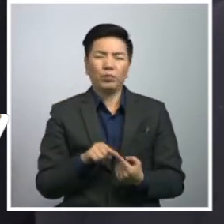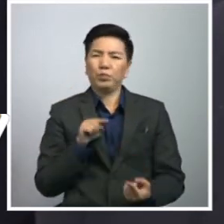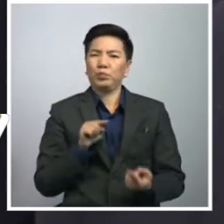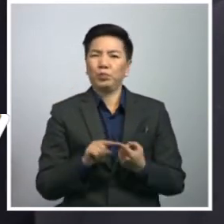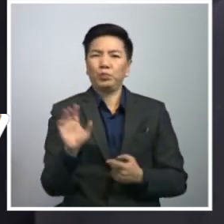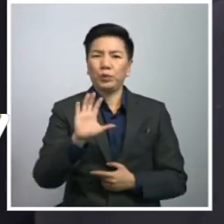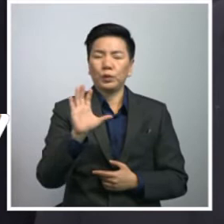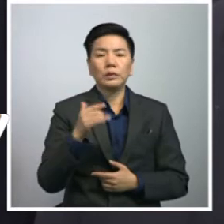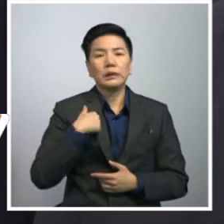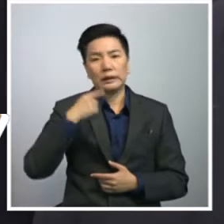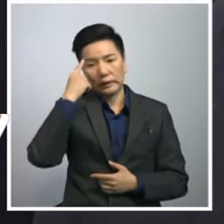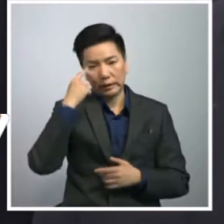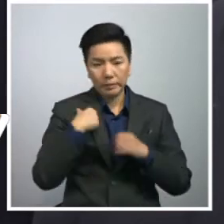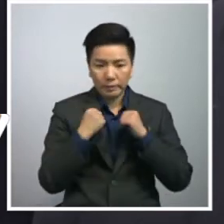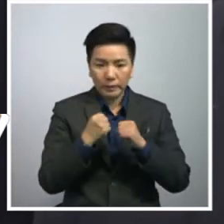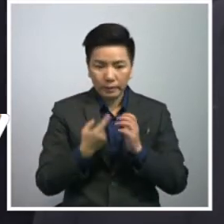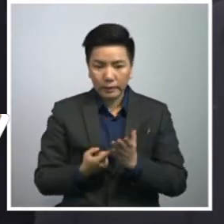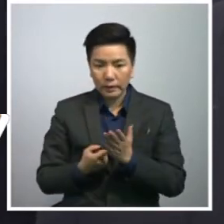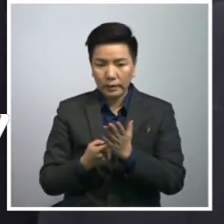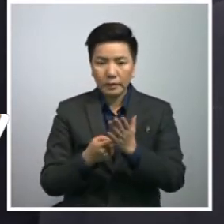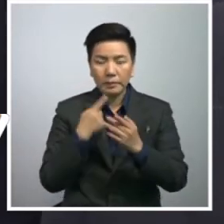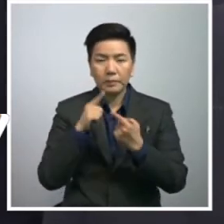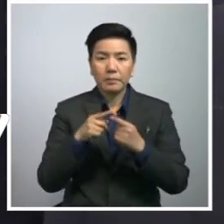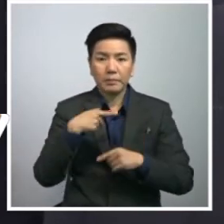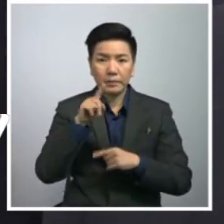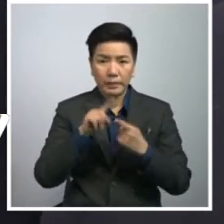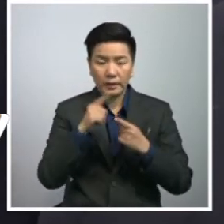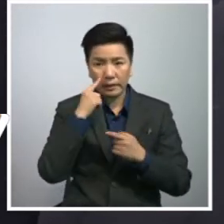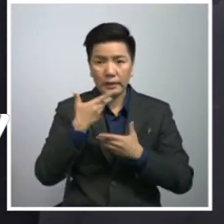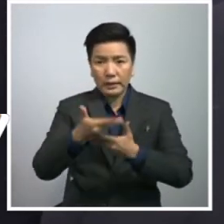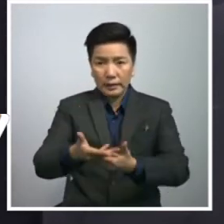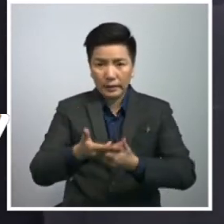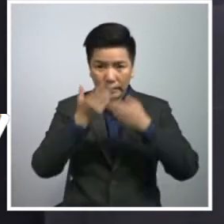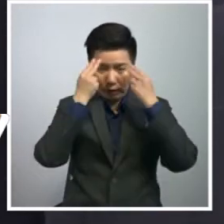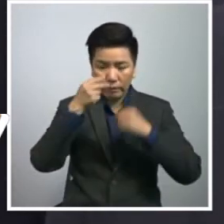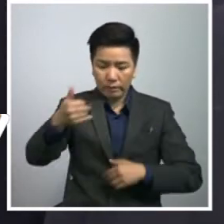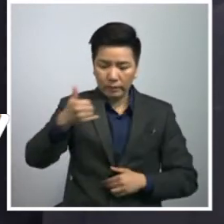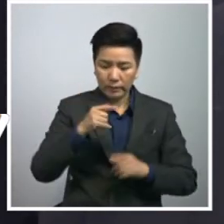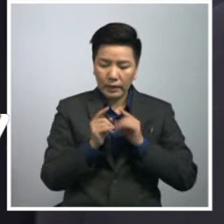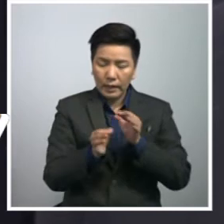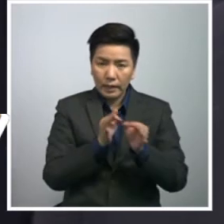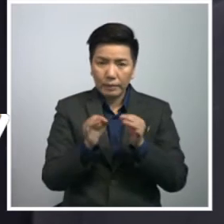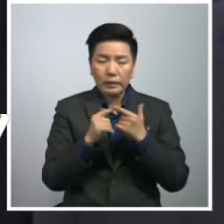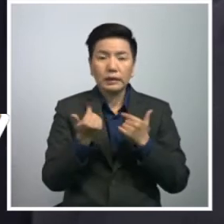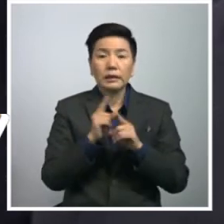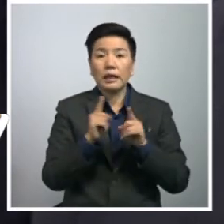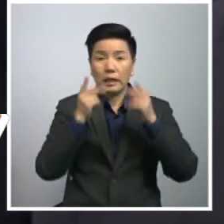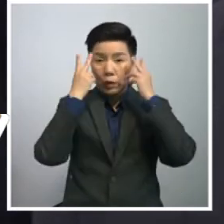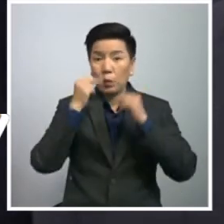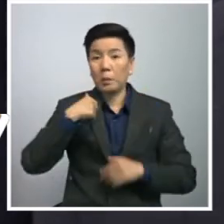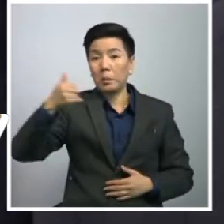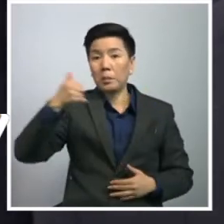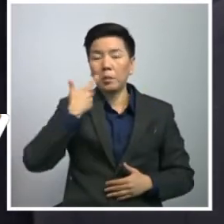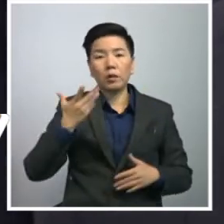มจึงได้มีความพยายามเสนอต่อประธานกรรมาธิการเพื่อขอเชิญนายกรัฐมนตรีเข้าชี้แจงแต่ก็ได้รับคำตอบกลับมาว่